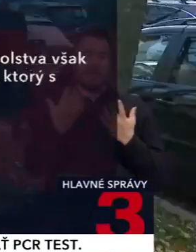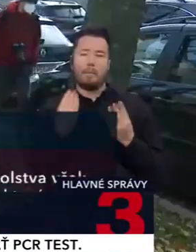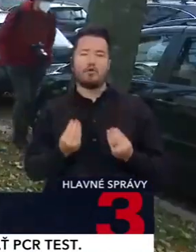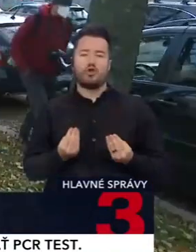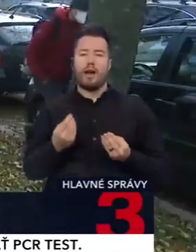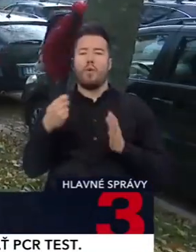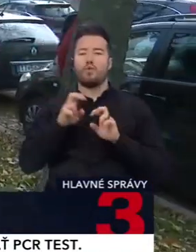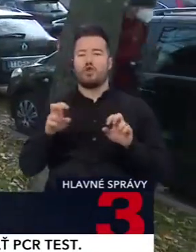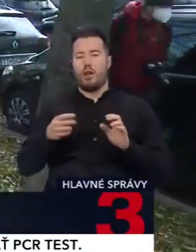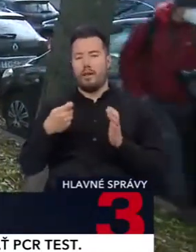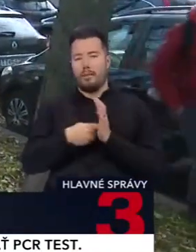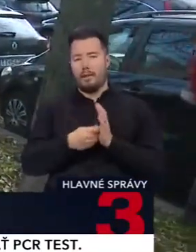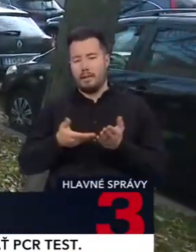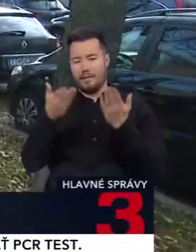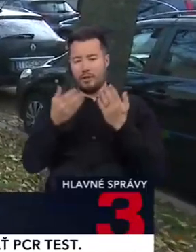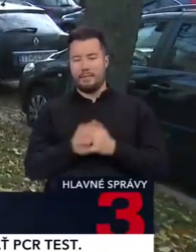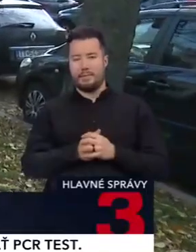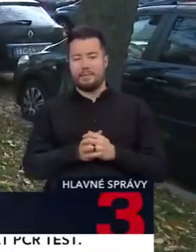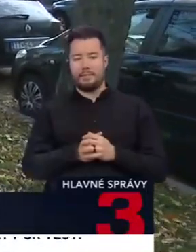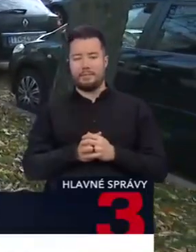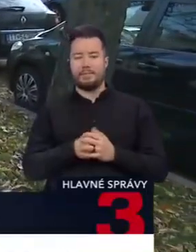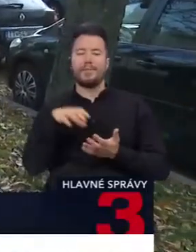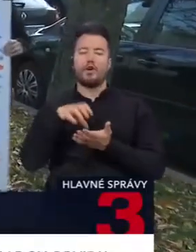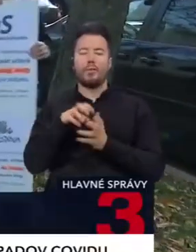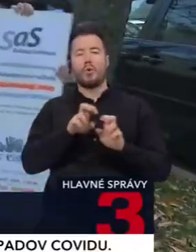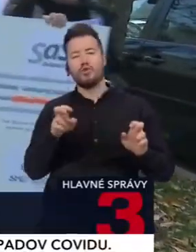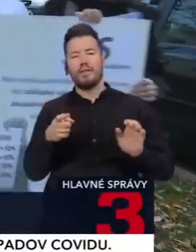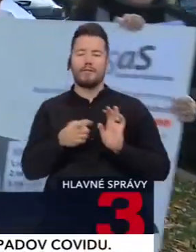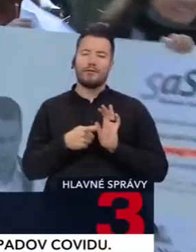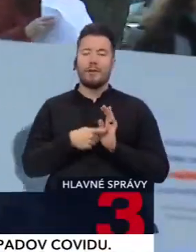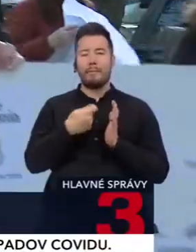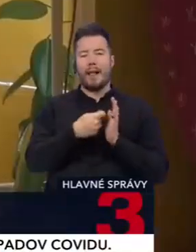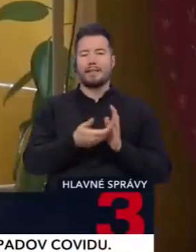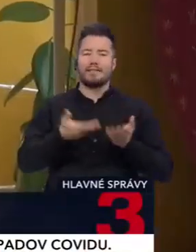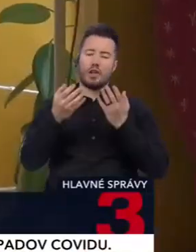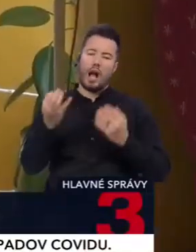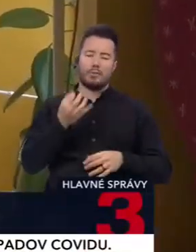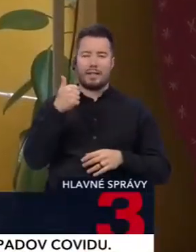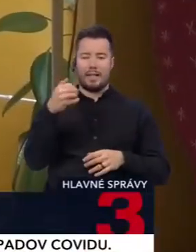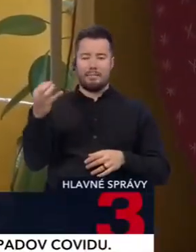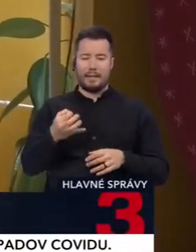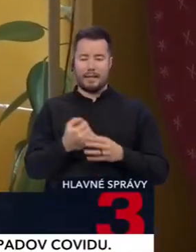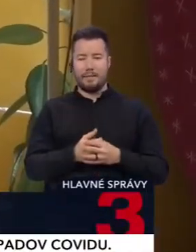nepočíta. Komora učiteľov požaduje zvýšiť platy aspoň o 11%. Na teraz majú istú